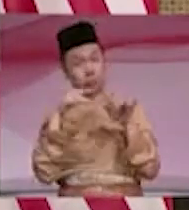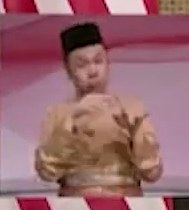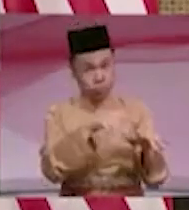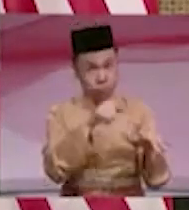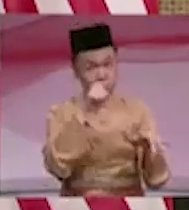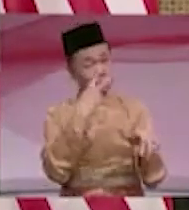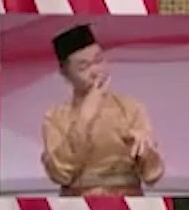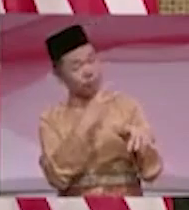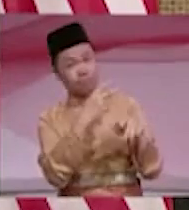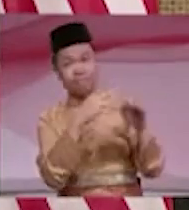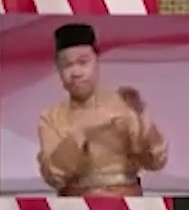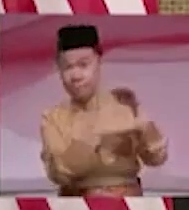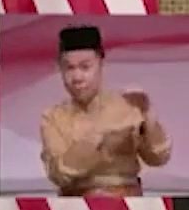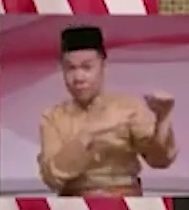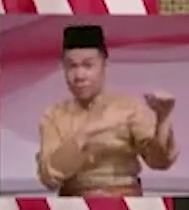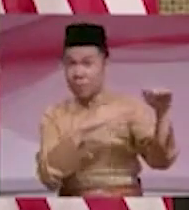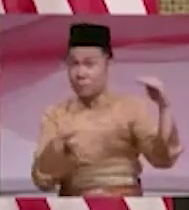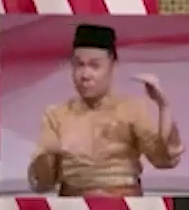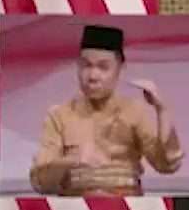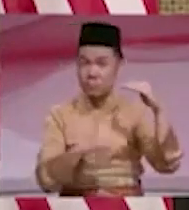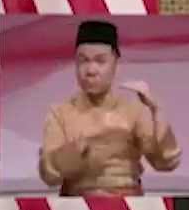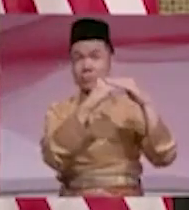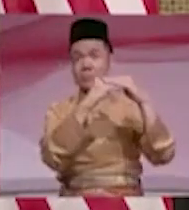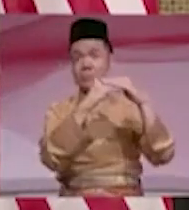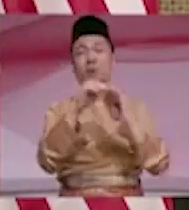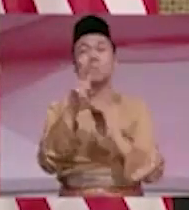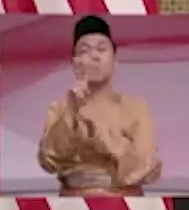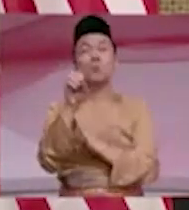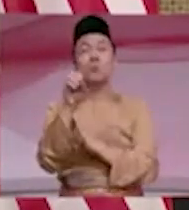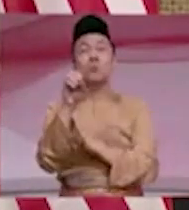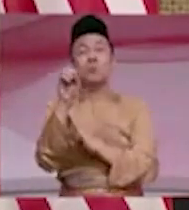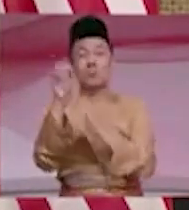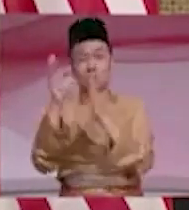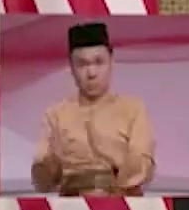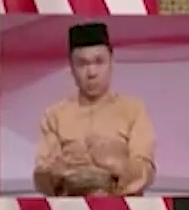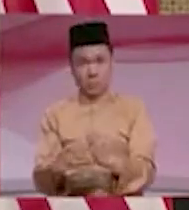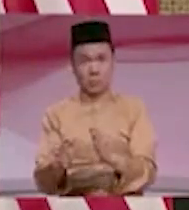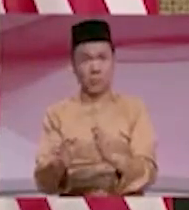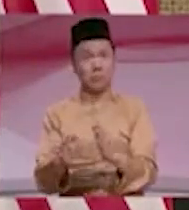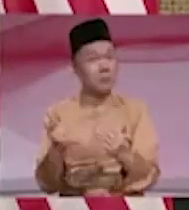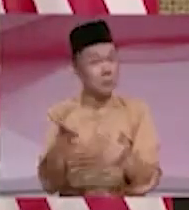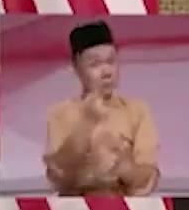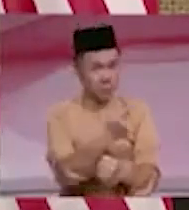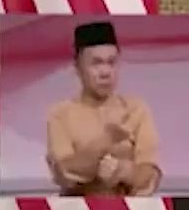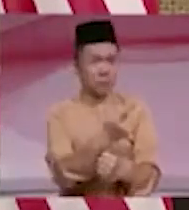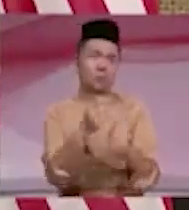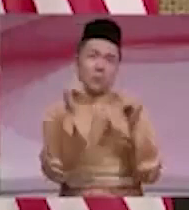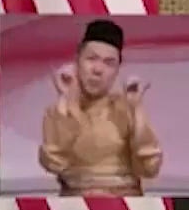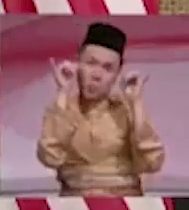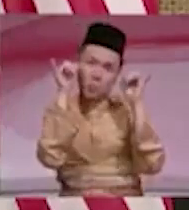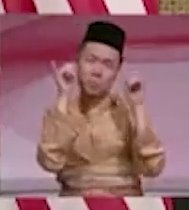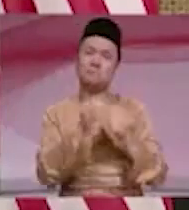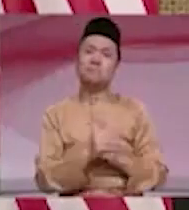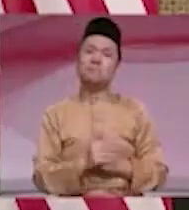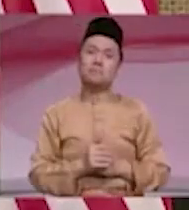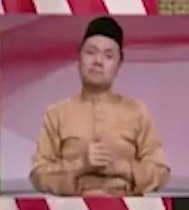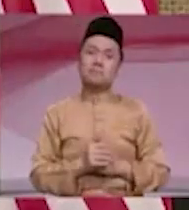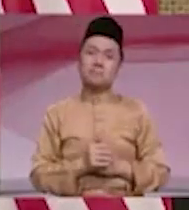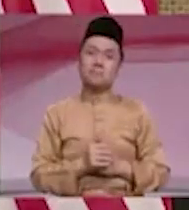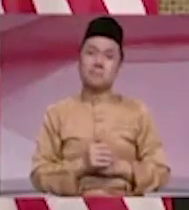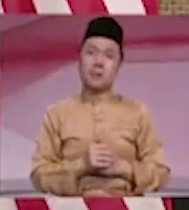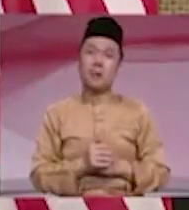tidak melebihi 20 orang bagi seekor lembu Hai ada juga tidak dibenarkan